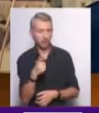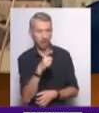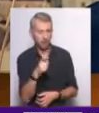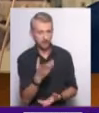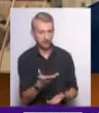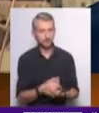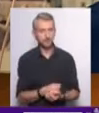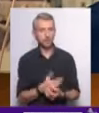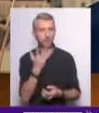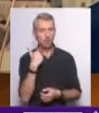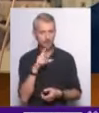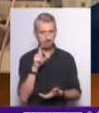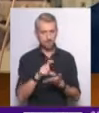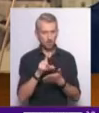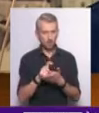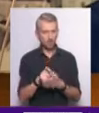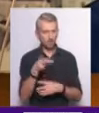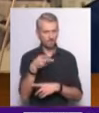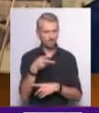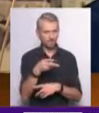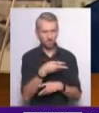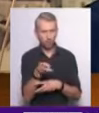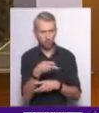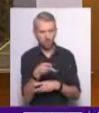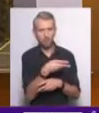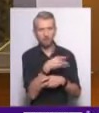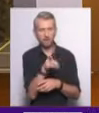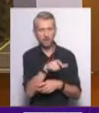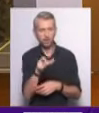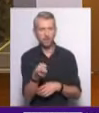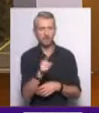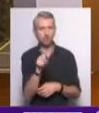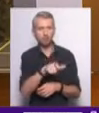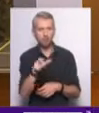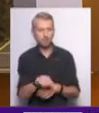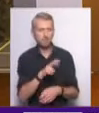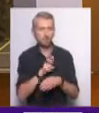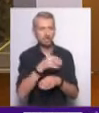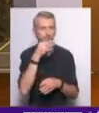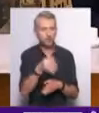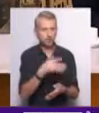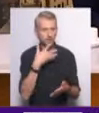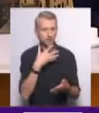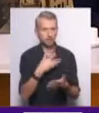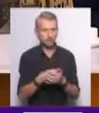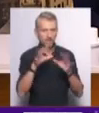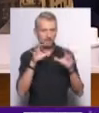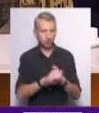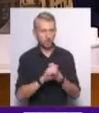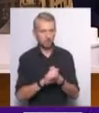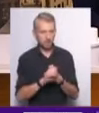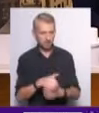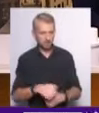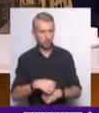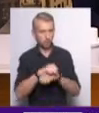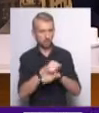коли балончики, вогнегасники і поливати людей за те, що люди прийшли висловити свій законний мирний протест